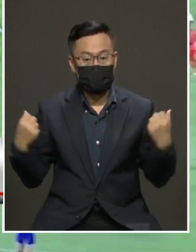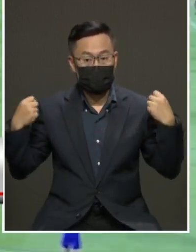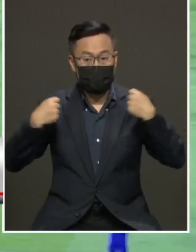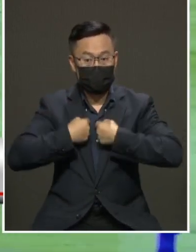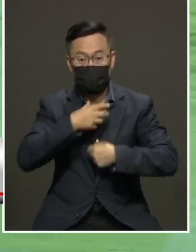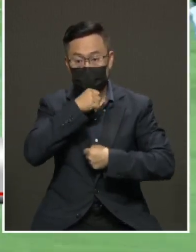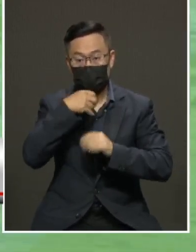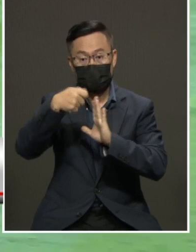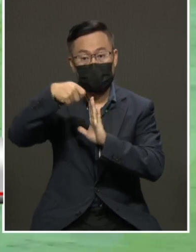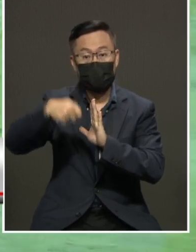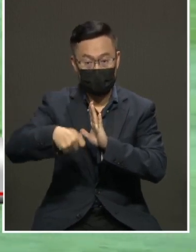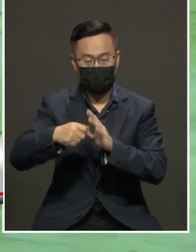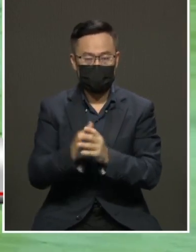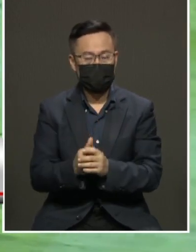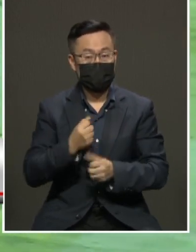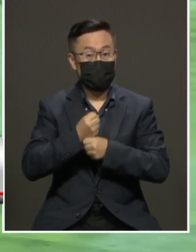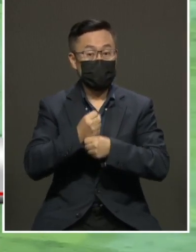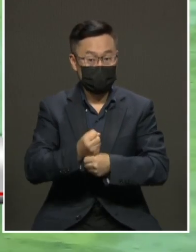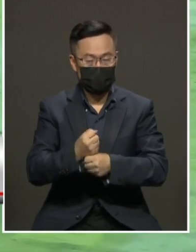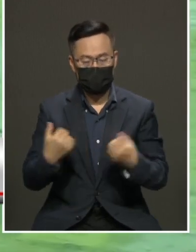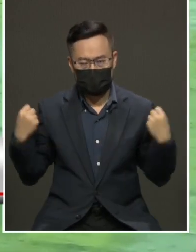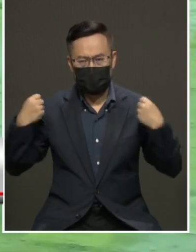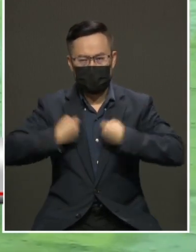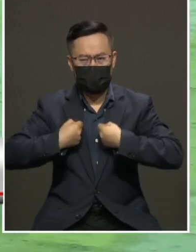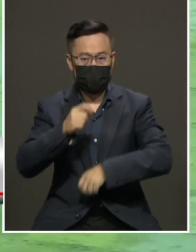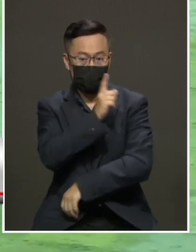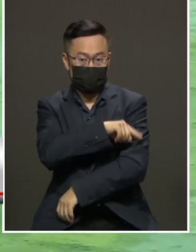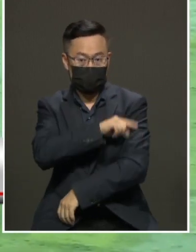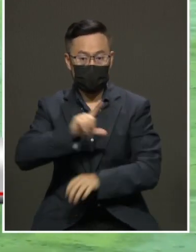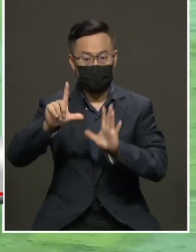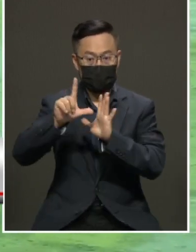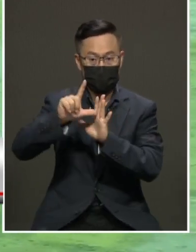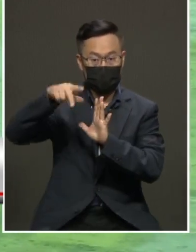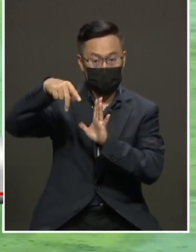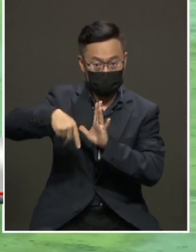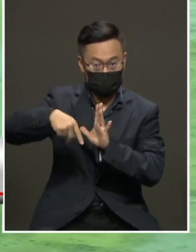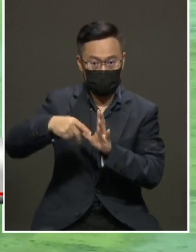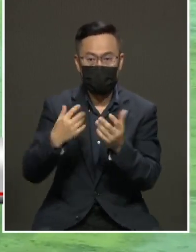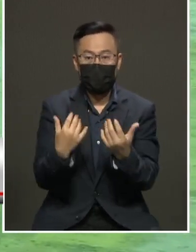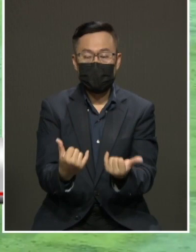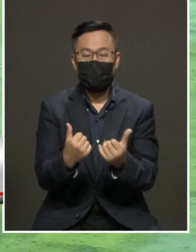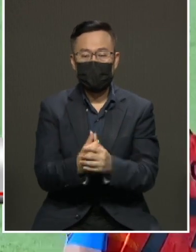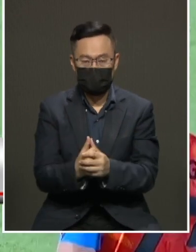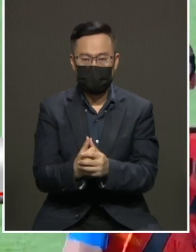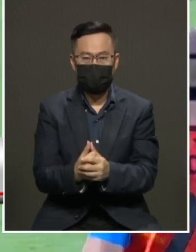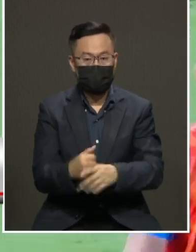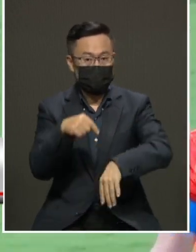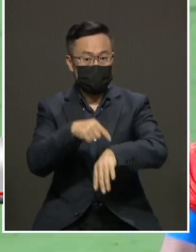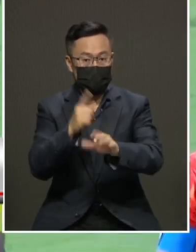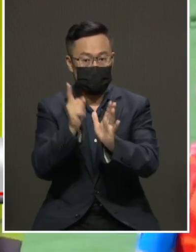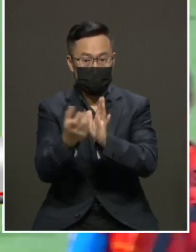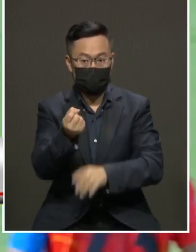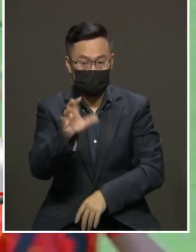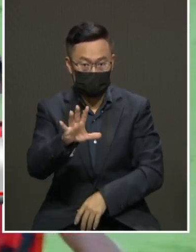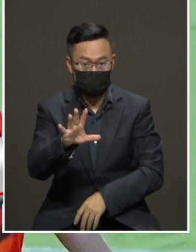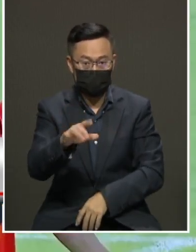ค่ะเปิดบ้านต้อนรับการมาเยือนของลำพูนนะคะชุดสีขาวลำพูนมีแพ้มา4นัดรวดนาทีที่15ค่ะอนันต์ยอดสังว